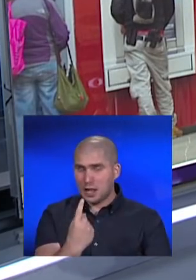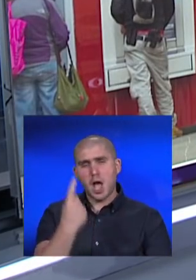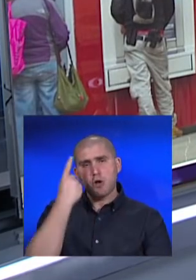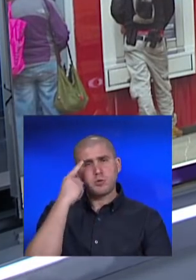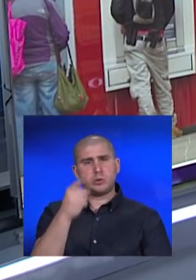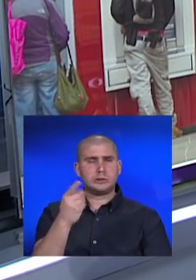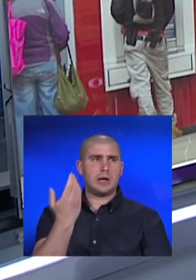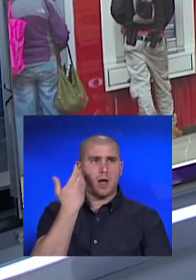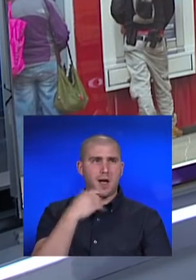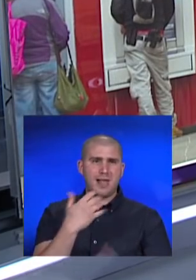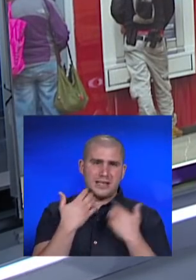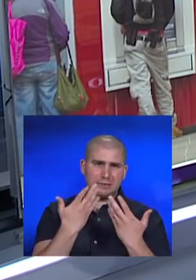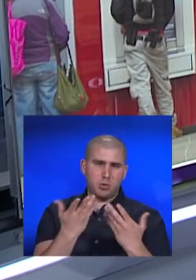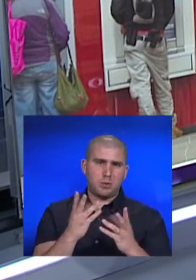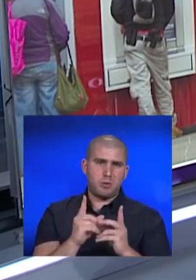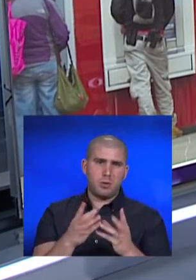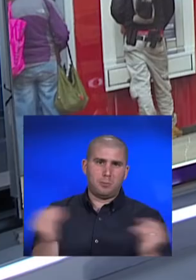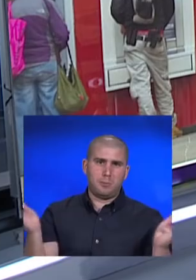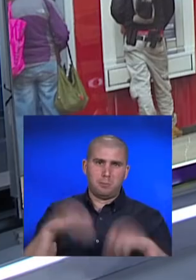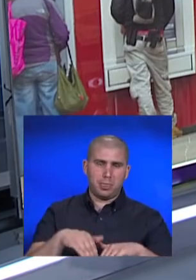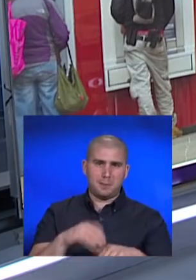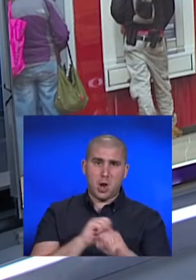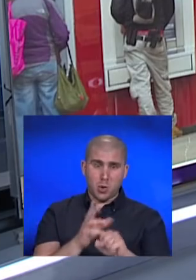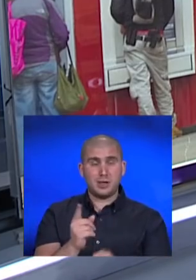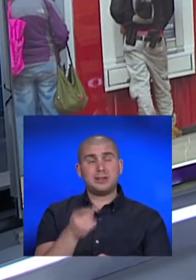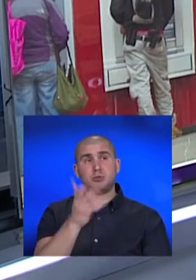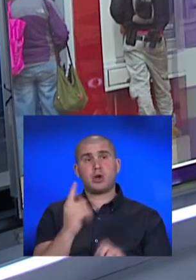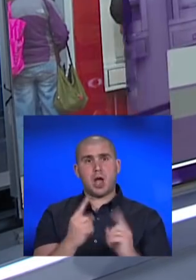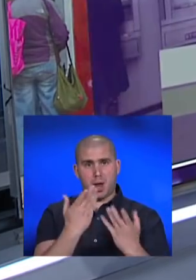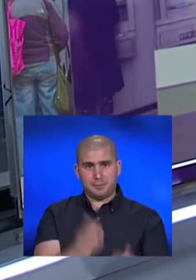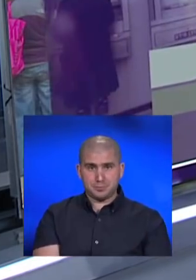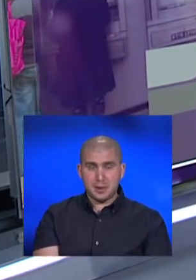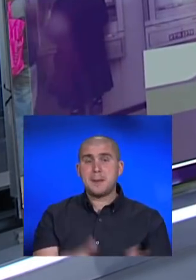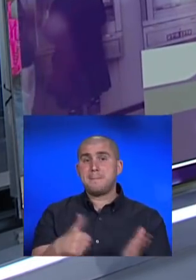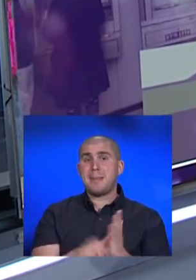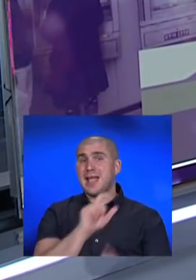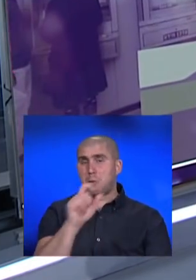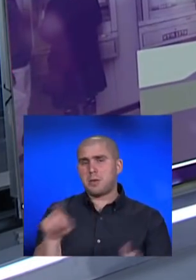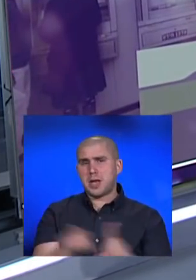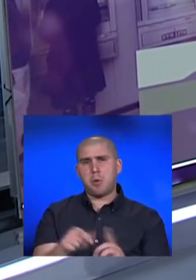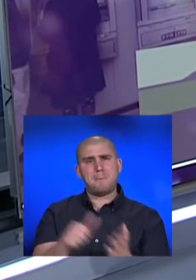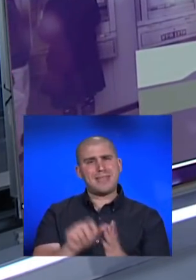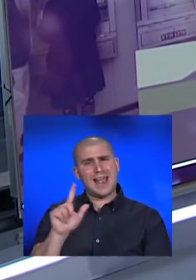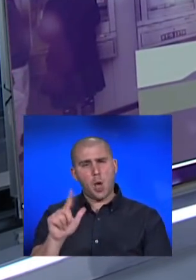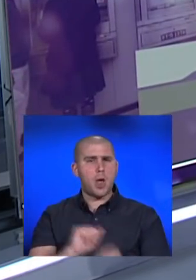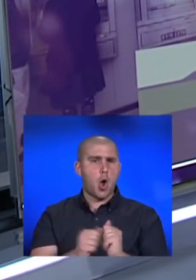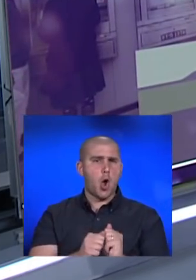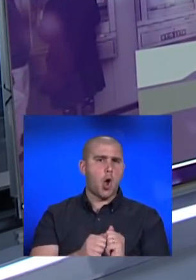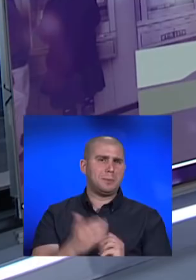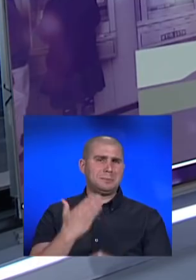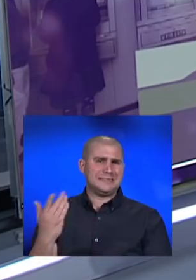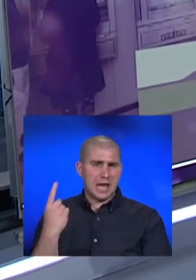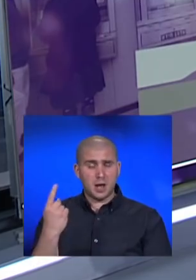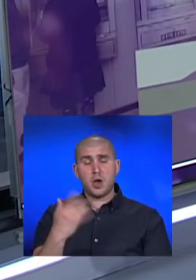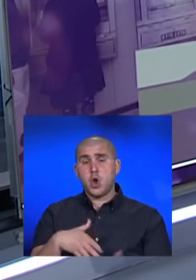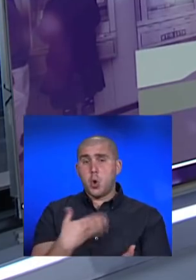כזה להיבלע ברעש הקורונה. אז הנה מה שהיה שם. בנק הפועלים, כמו בנק לאומי ובנק מזרחי לפניו, עומד להודות שבמשך